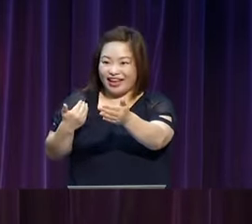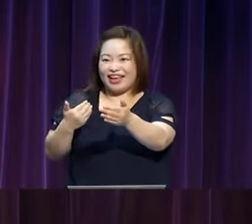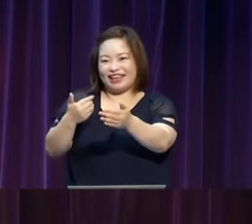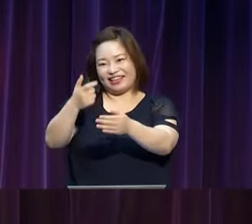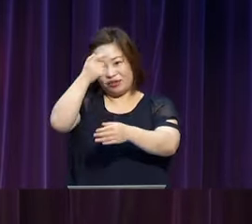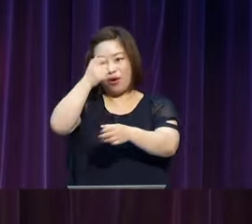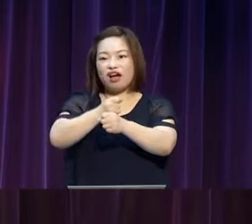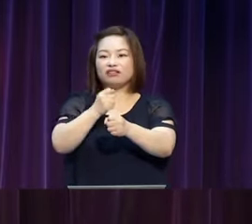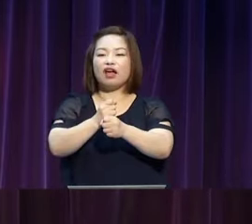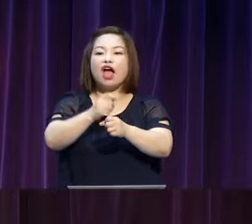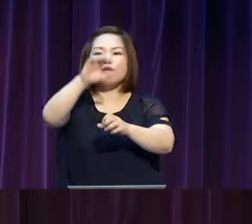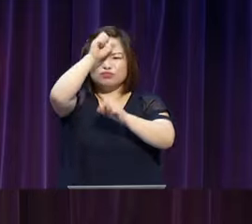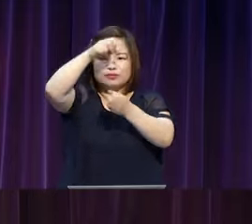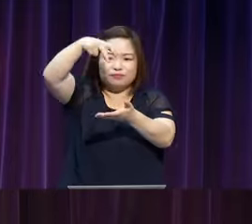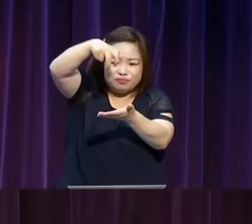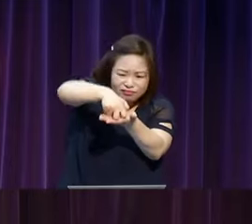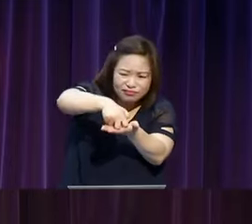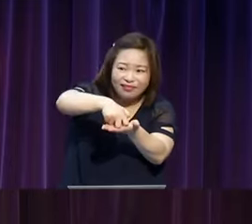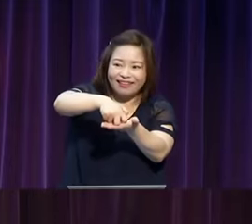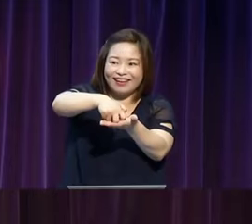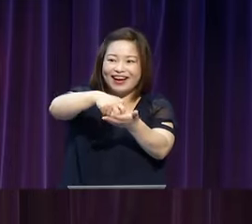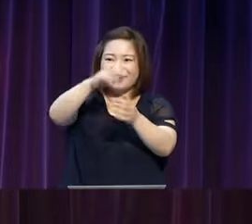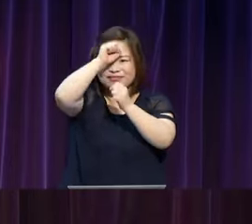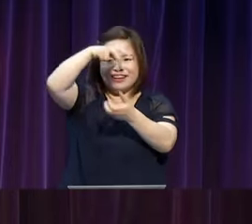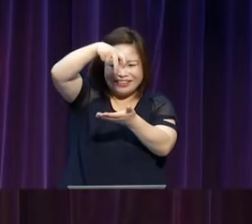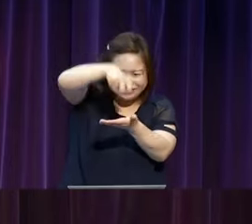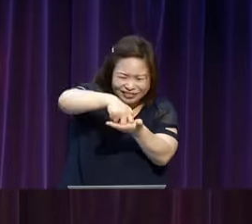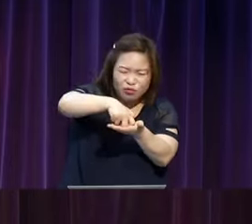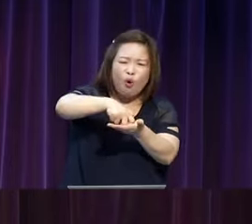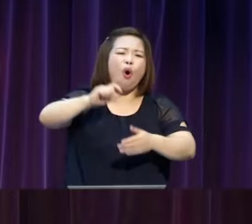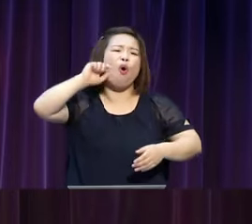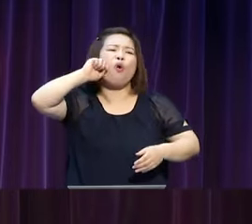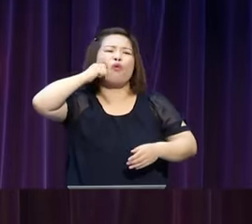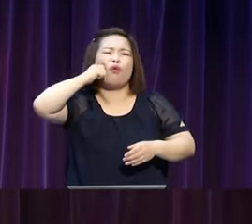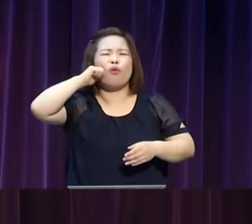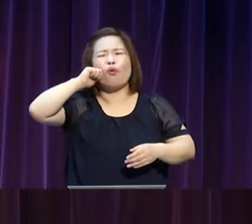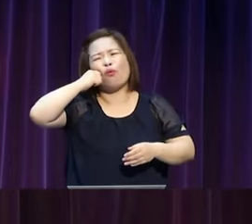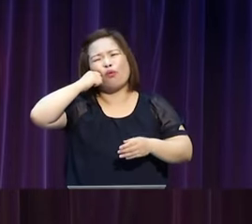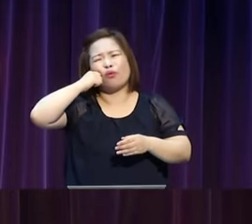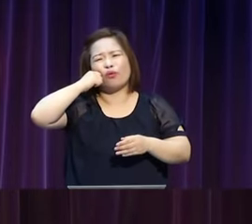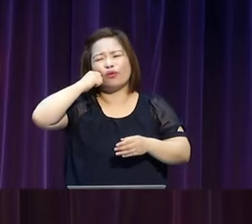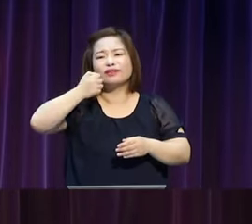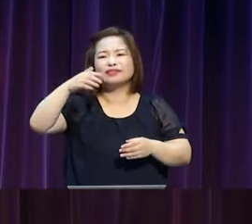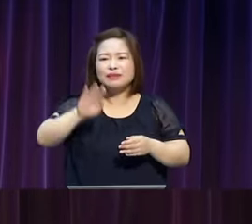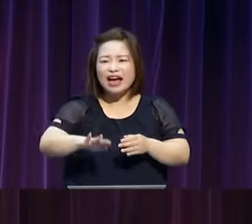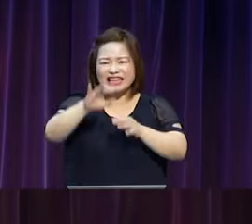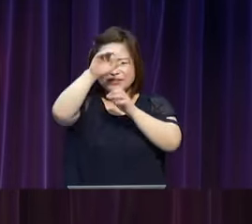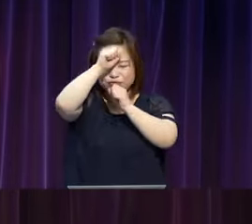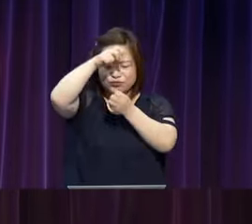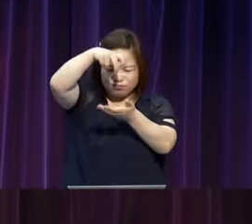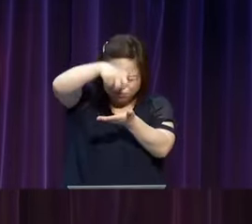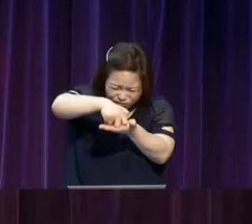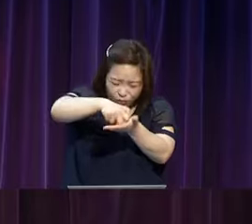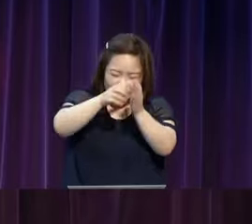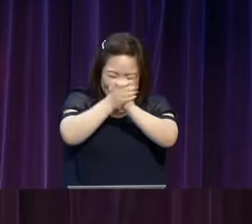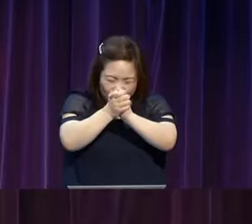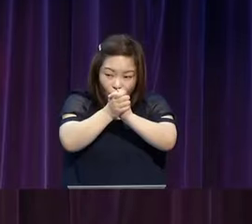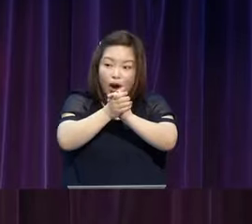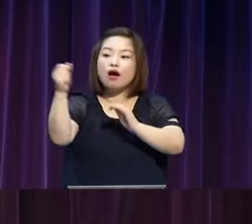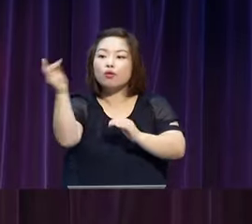감고 기도하는 습관을 만드세요. 어렵지만 예, 기도 제목을